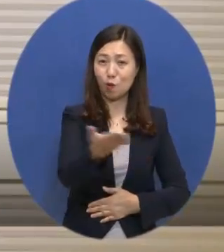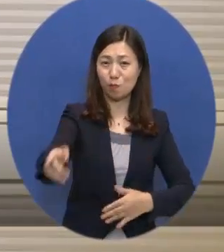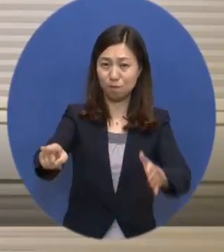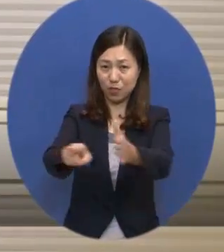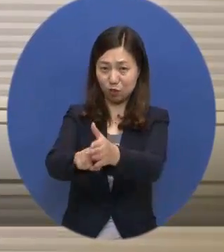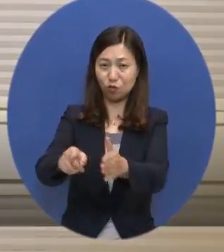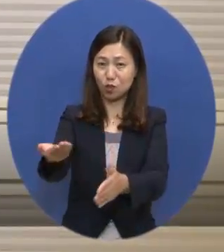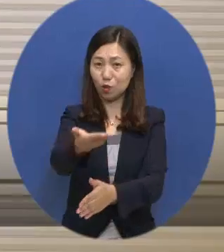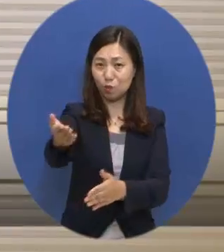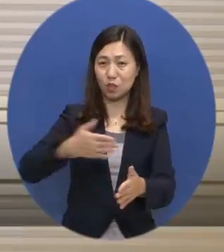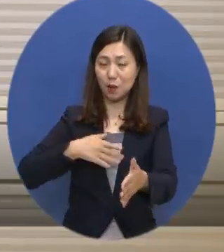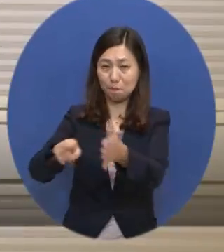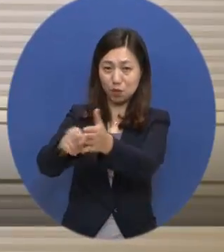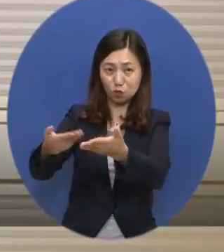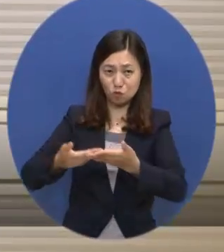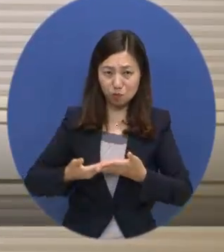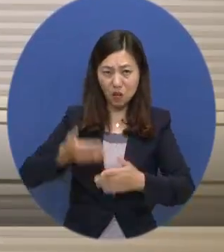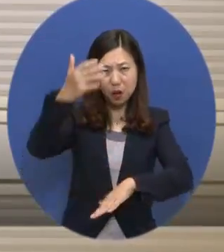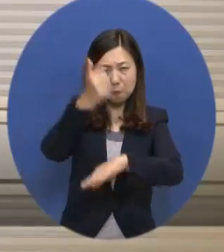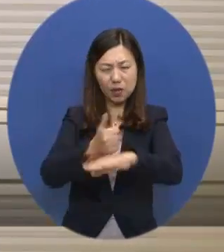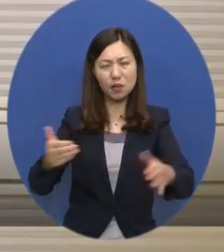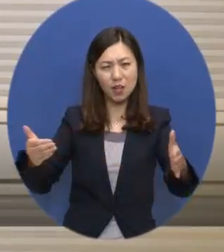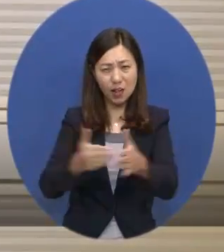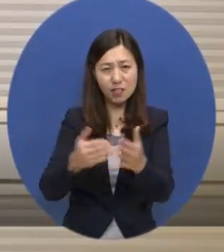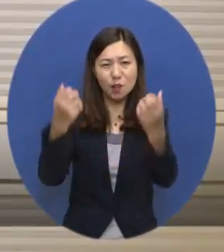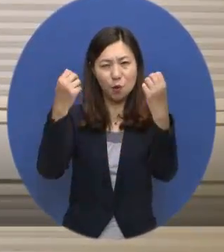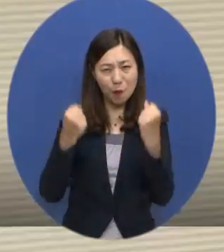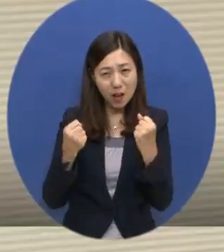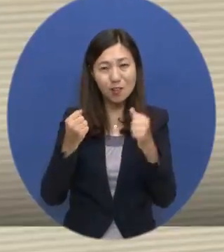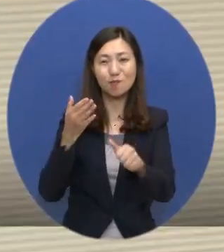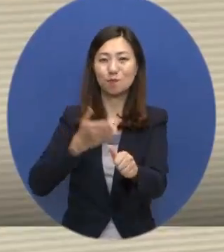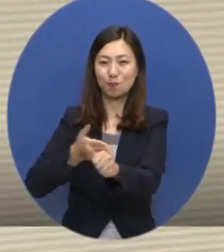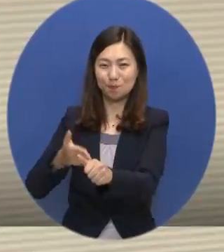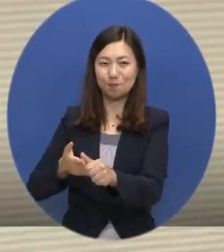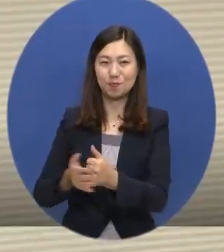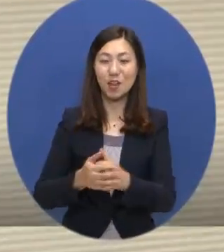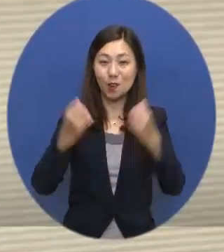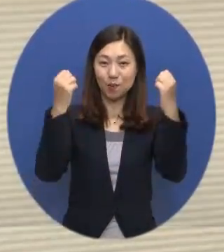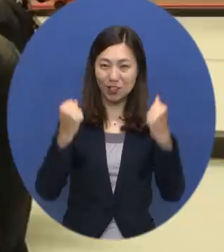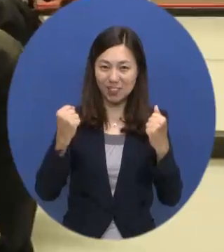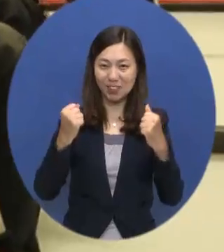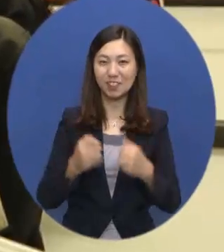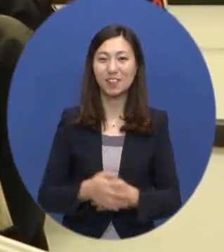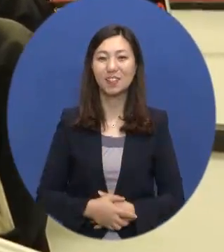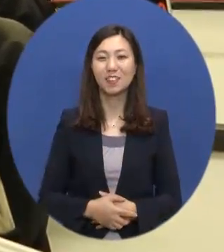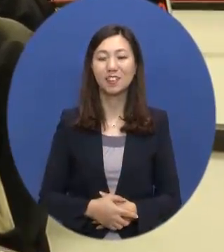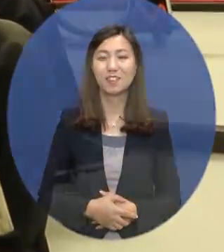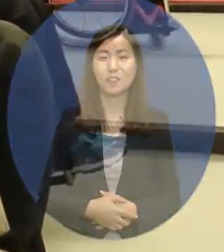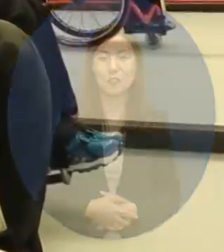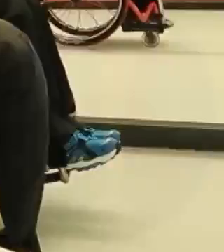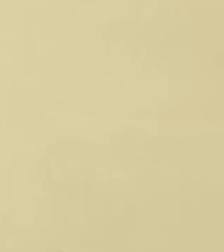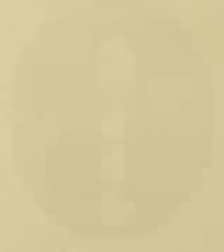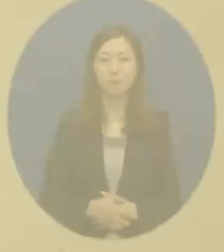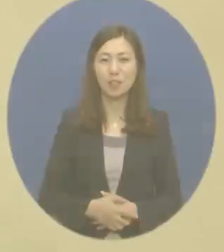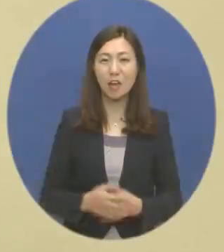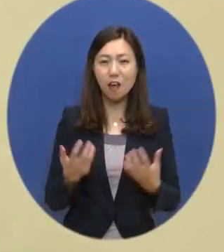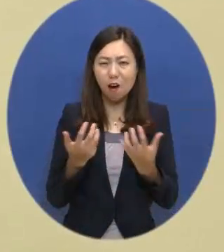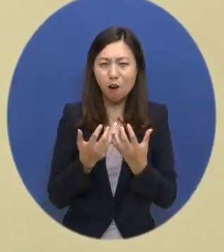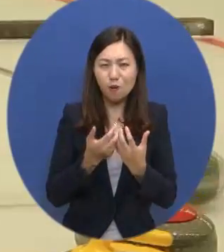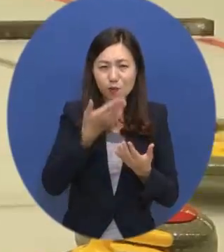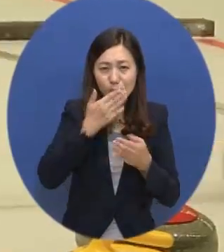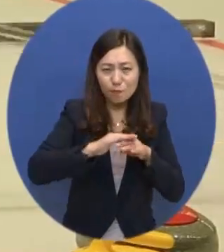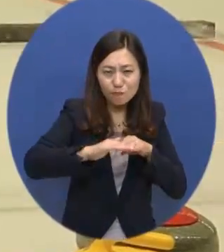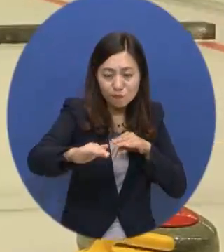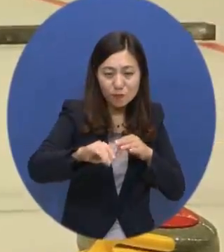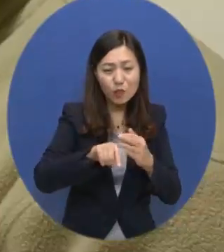저를 믿어주셔서 끝까지 함께 파이팅 했으면 좋겠습니다. 파이팅입니다. 빙상 위에서 그리고